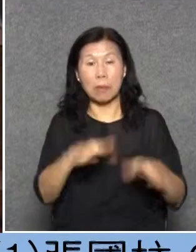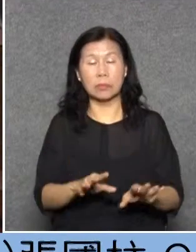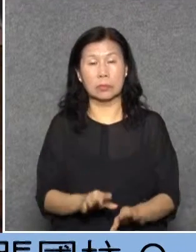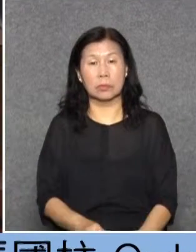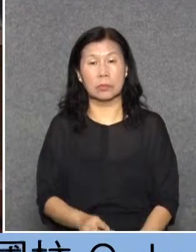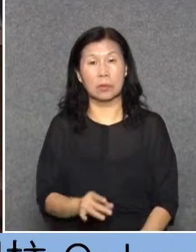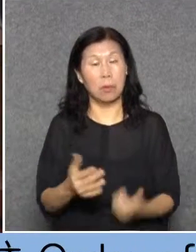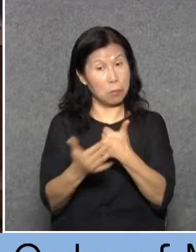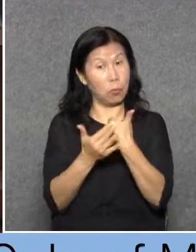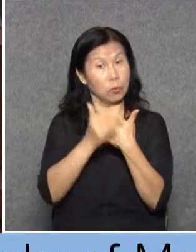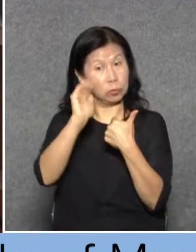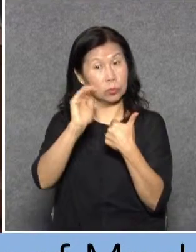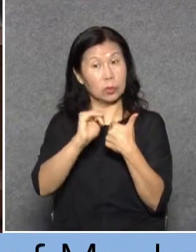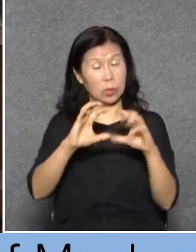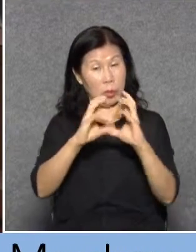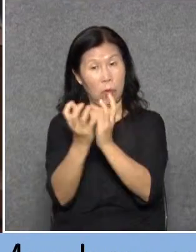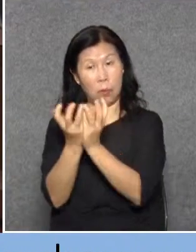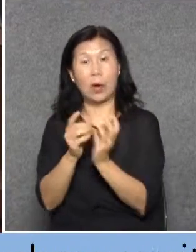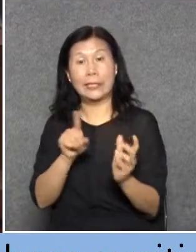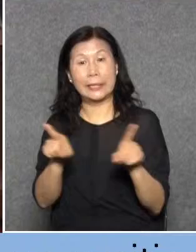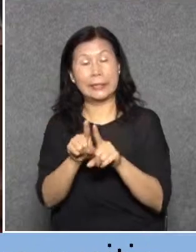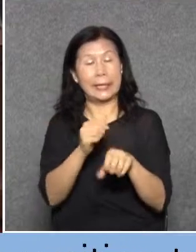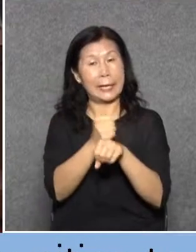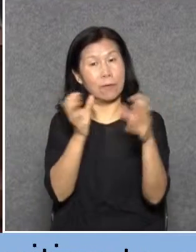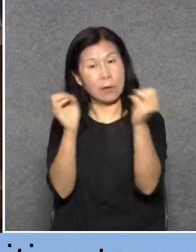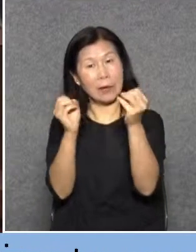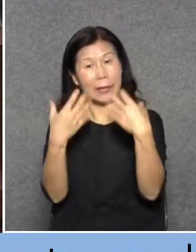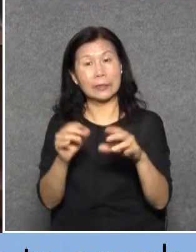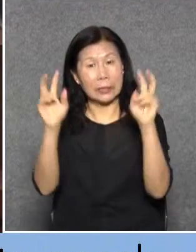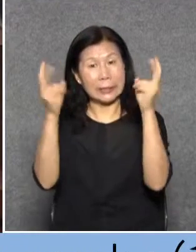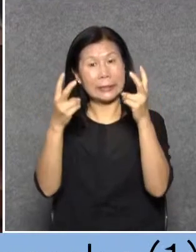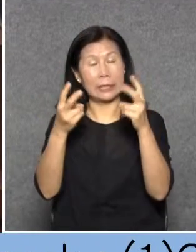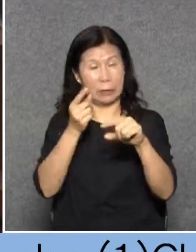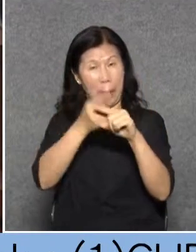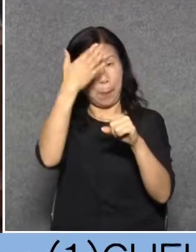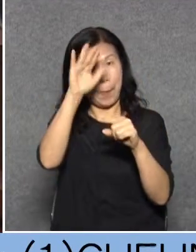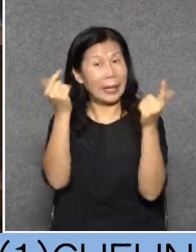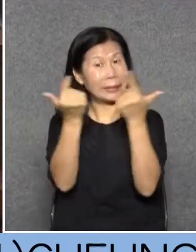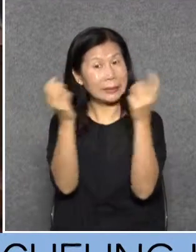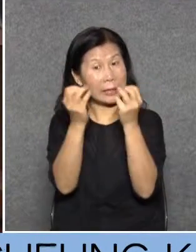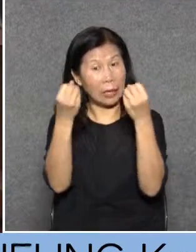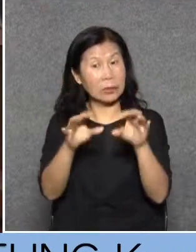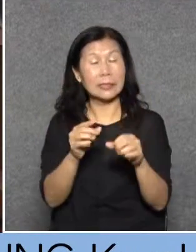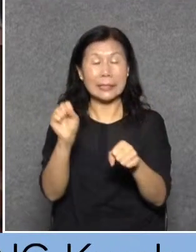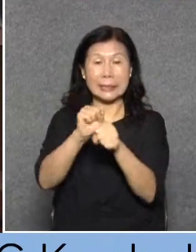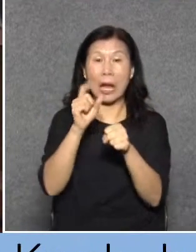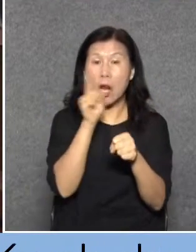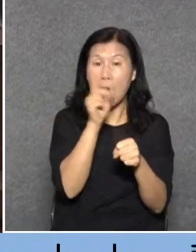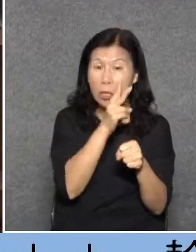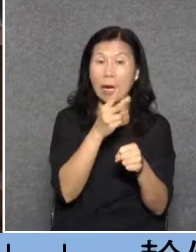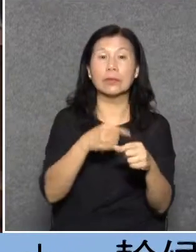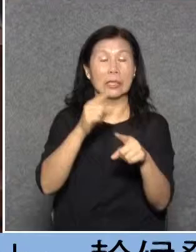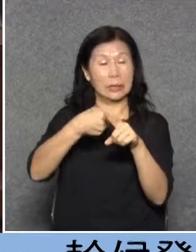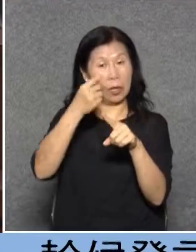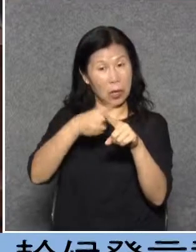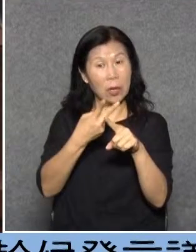完全沒有用，很多團體都可以有機會再商討一下，很多議題都越辯越明。 是否多兩三個星期一個兩個月的時間，令大家